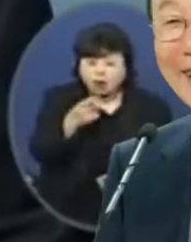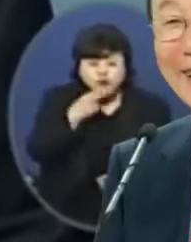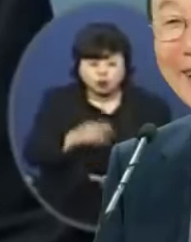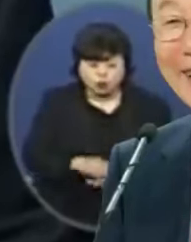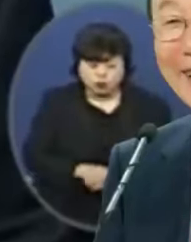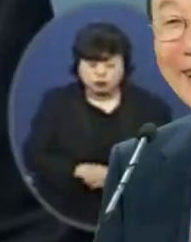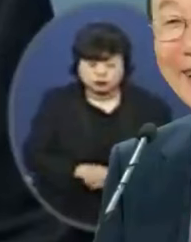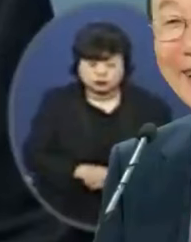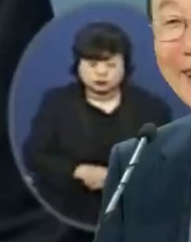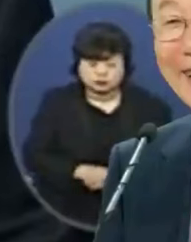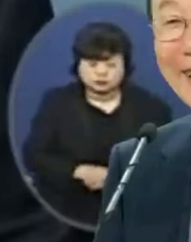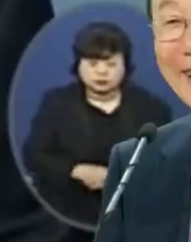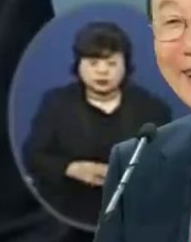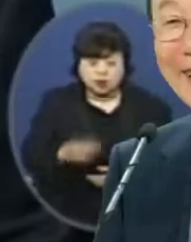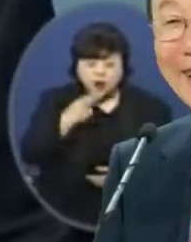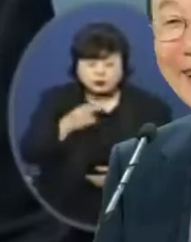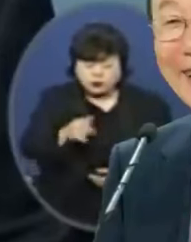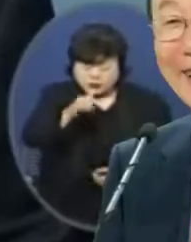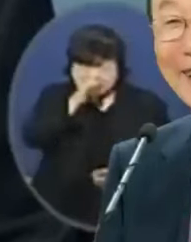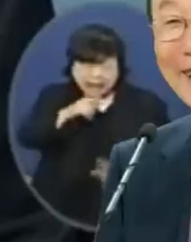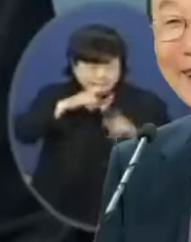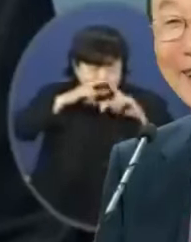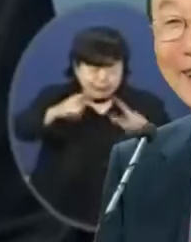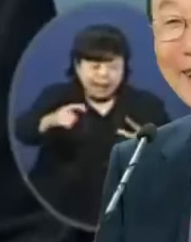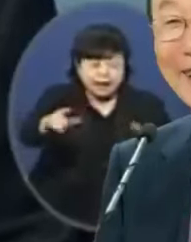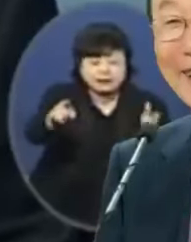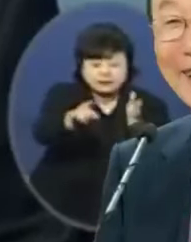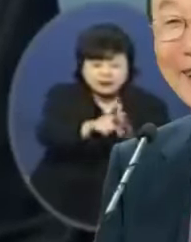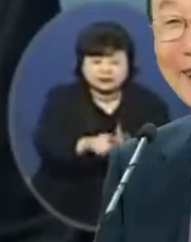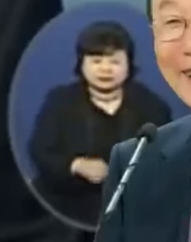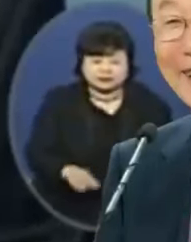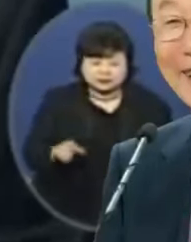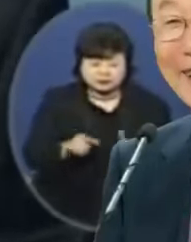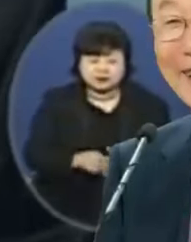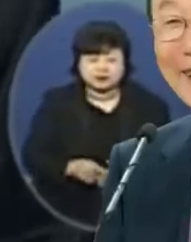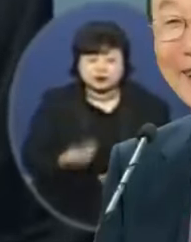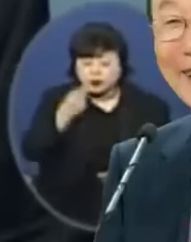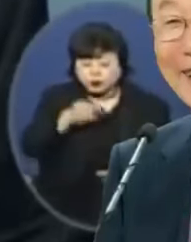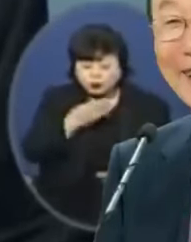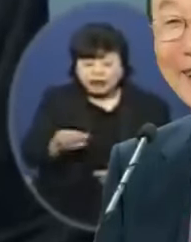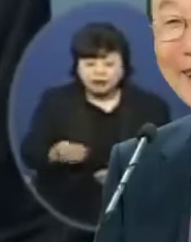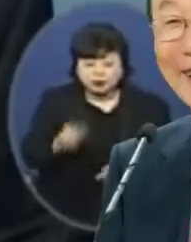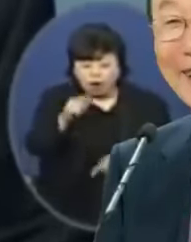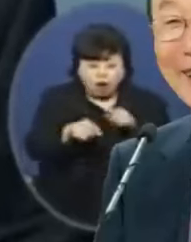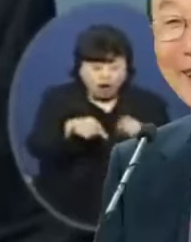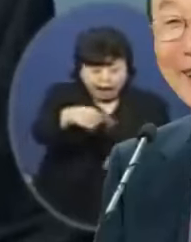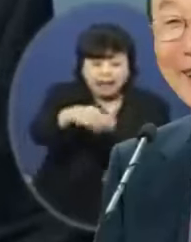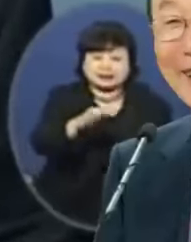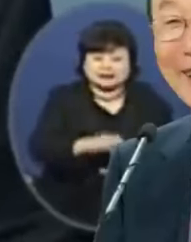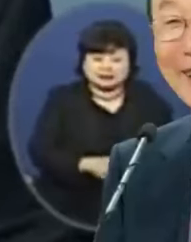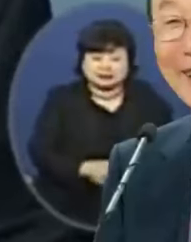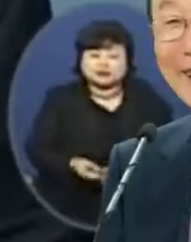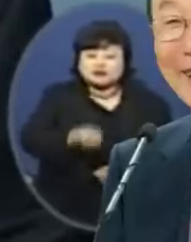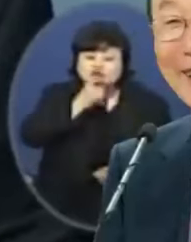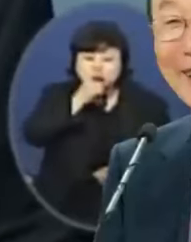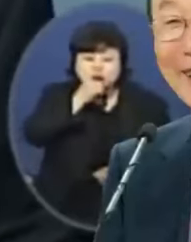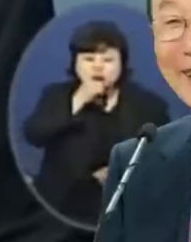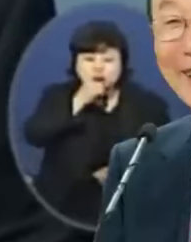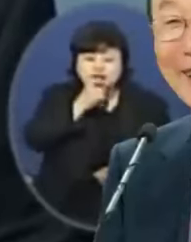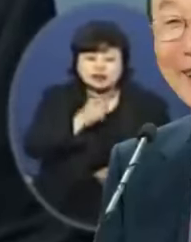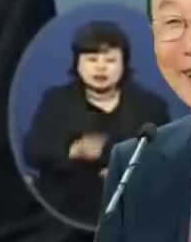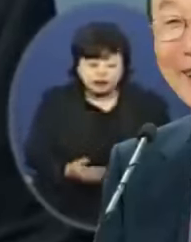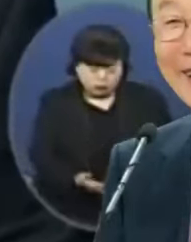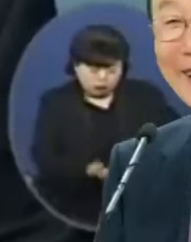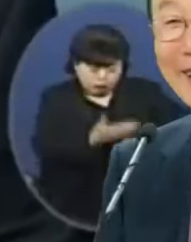돼요. 없는 것을 있는 것 같이 부르는 것이 믿음으로 요단 강물로 걸어 들어갔어요. 물이